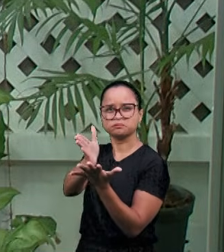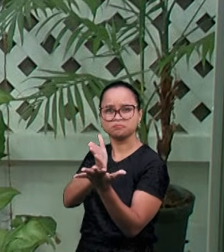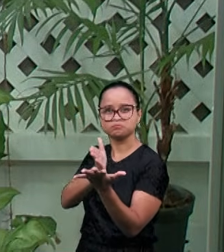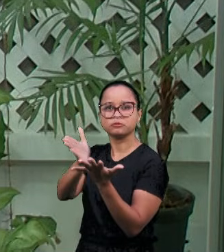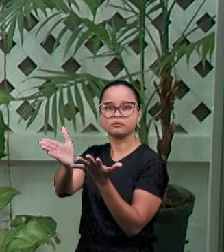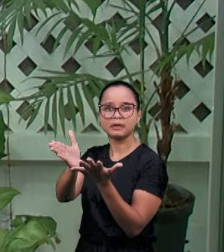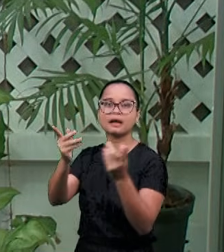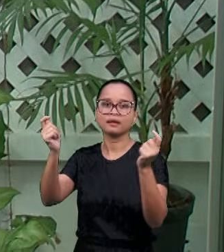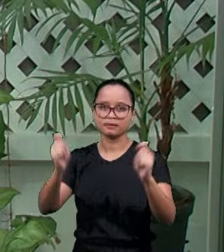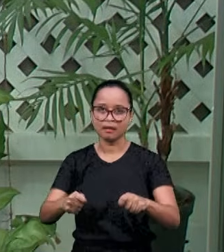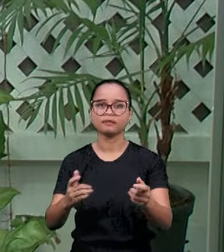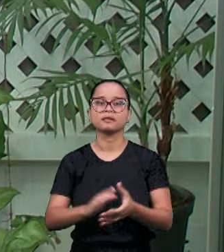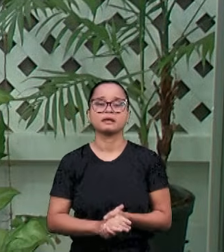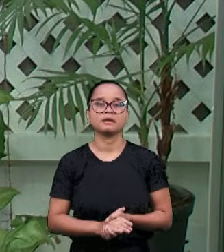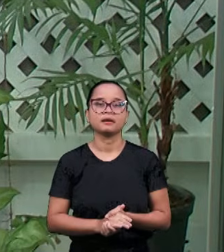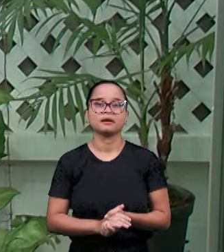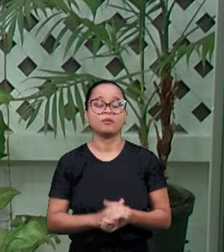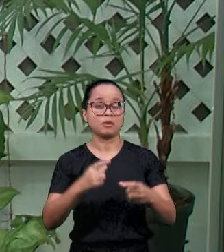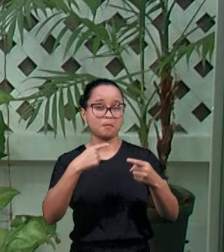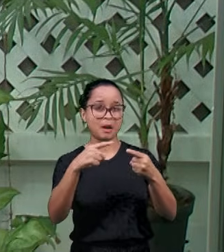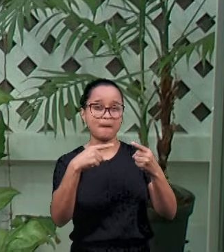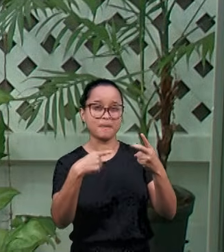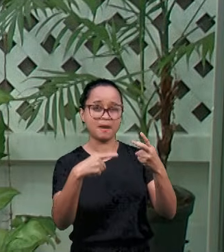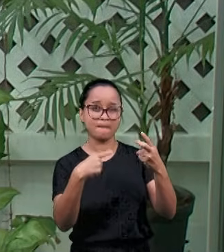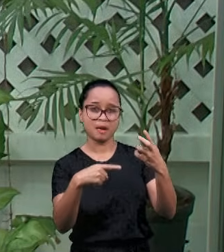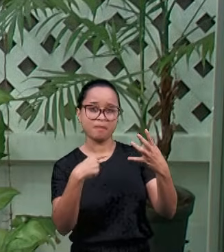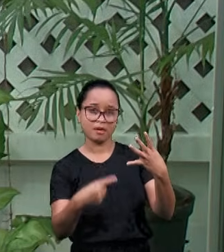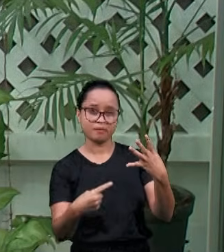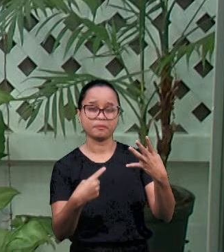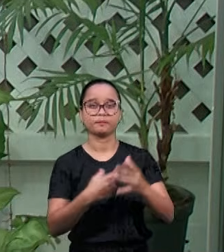Nous pouvons dire des points qui servent